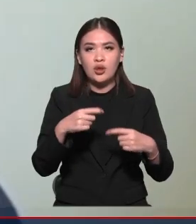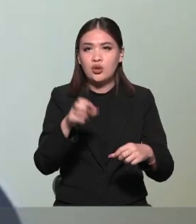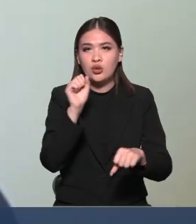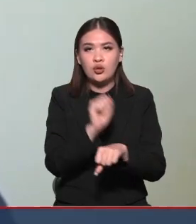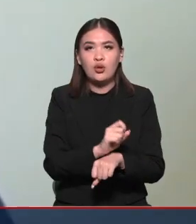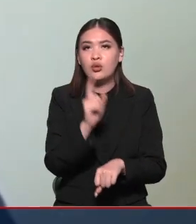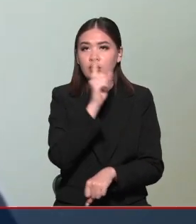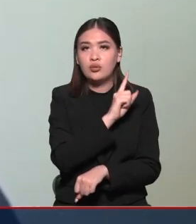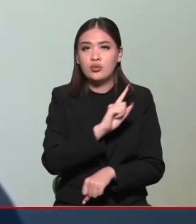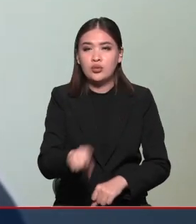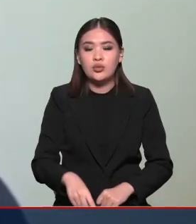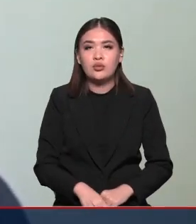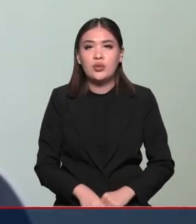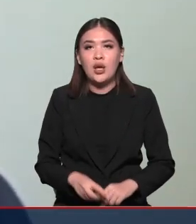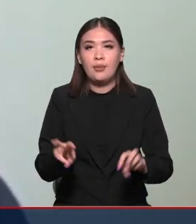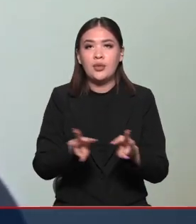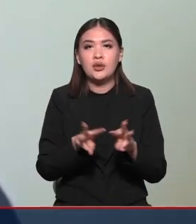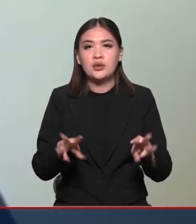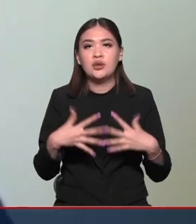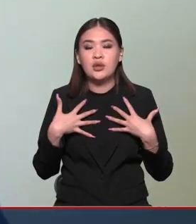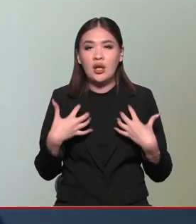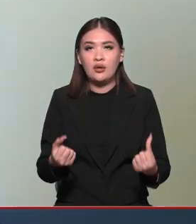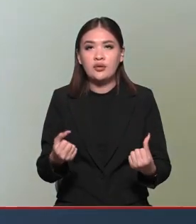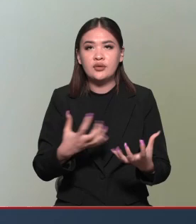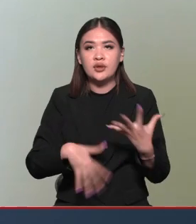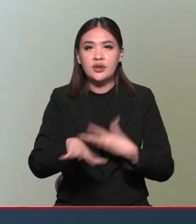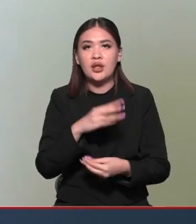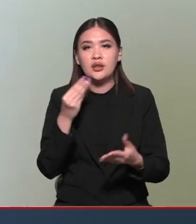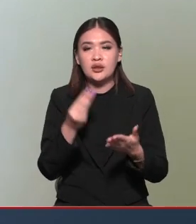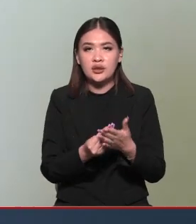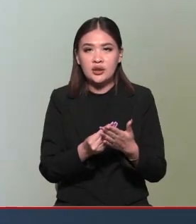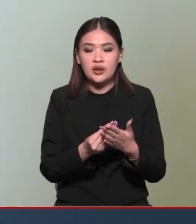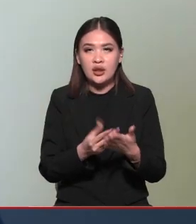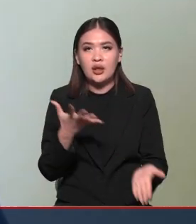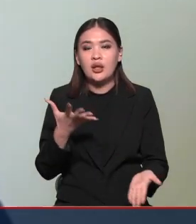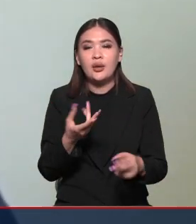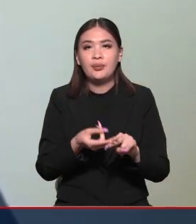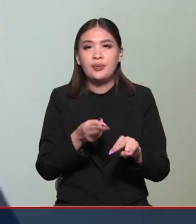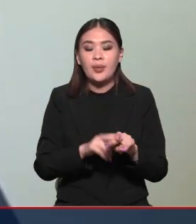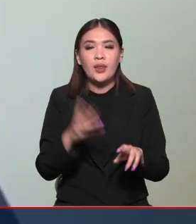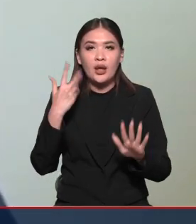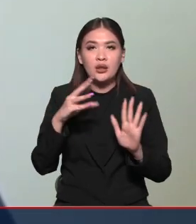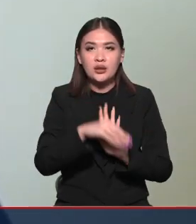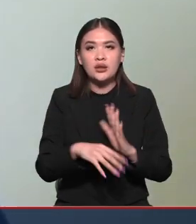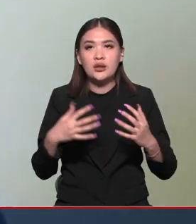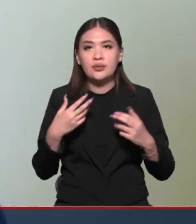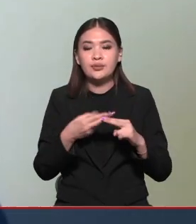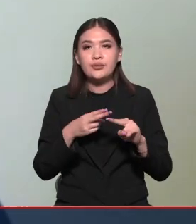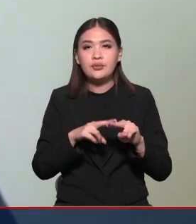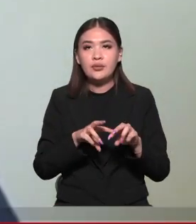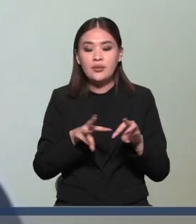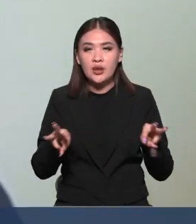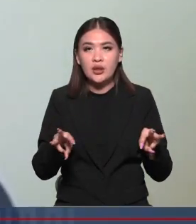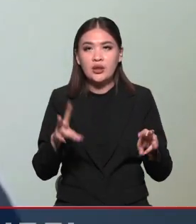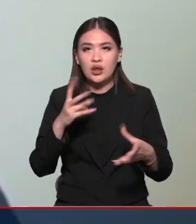на цену, которую утверждает Министерство здравоохранения. У нас все цены. Фармацевтикалық өнім нарыққа кірер алдын денсаулық сақтау министрлігі